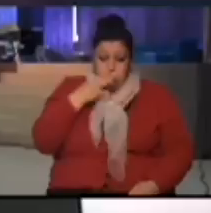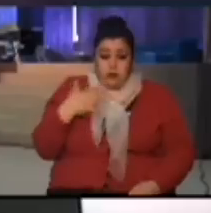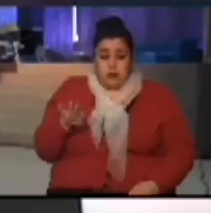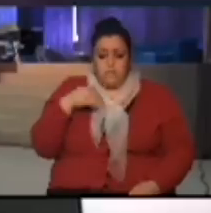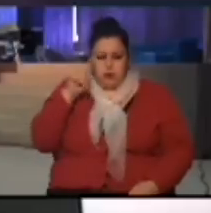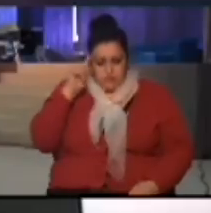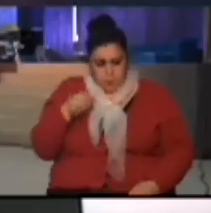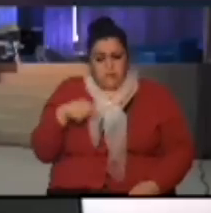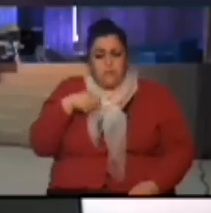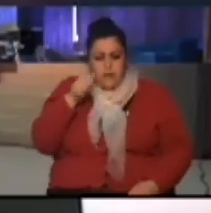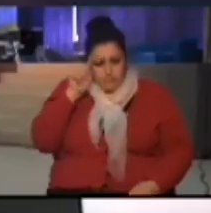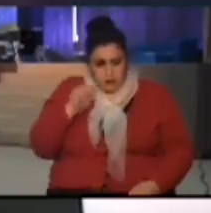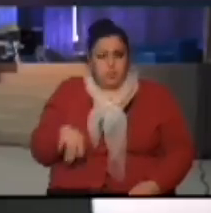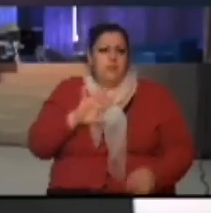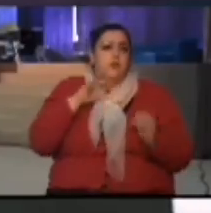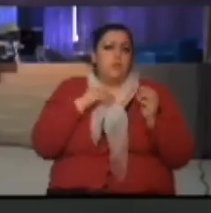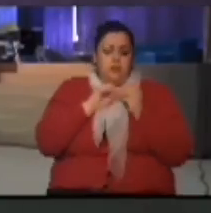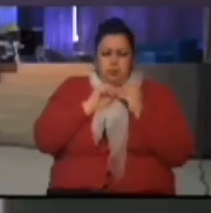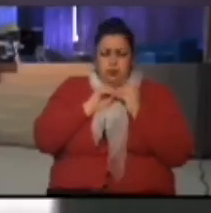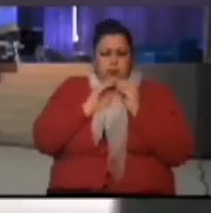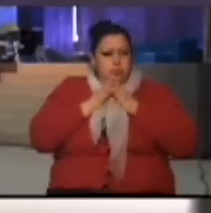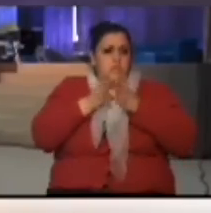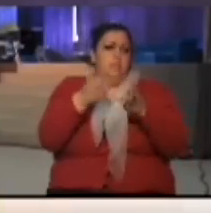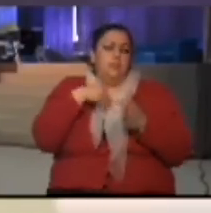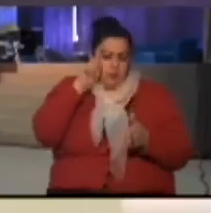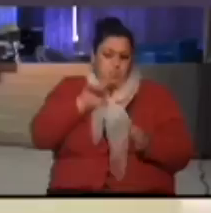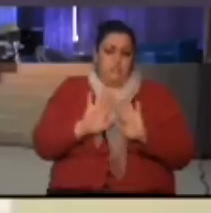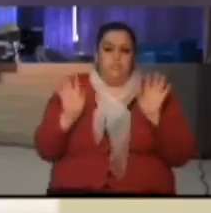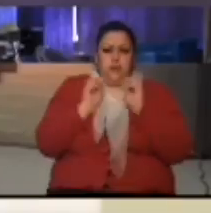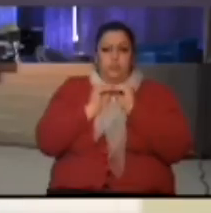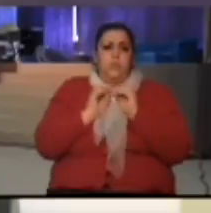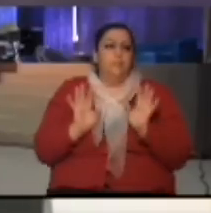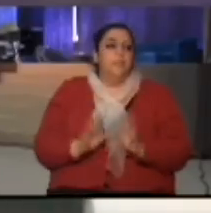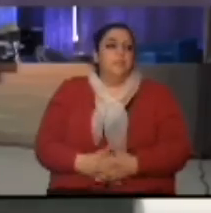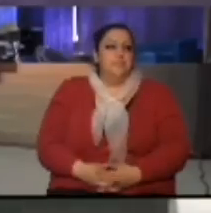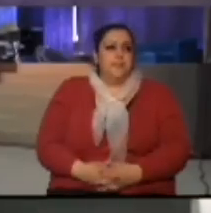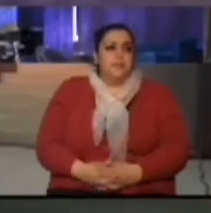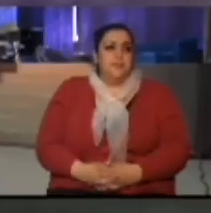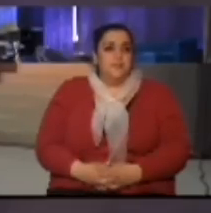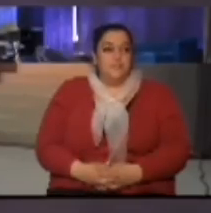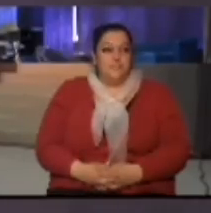ու դու գիտես, որ դու գիտես, ամեն, Փառք Հիսուսին,